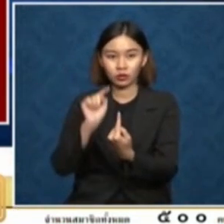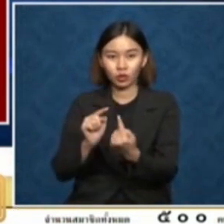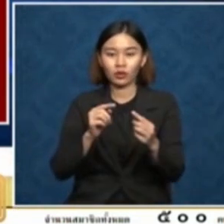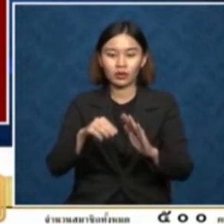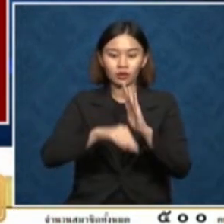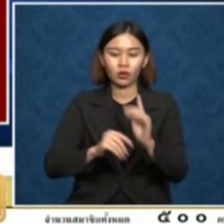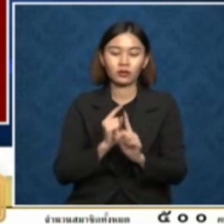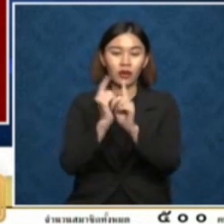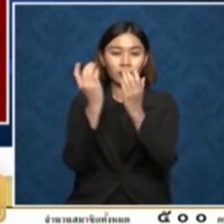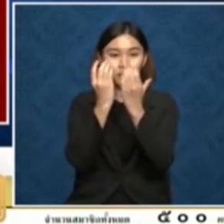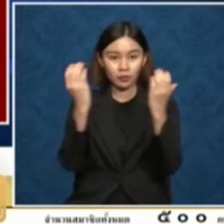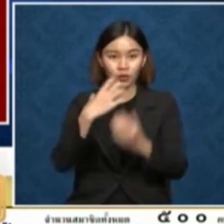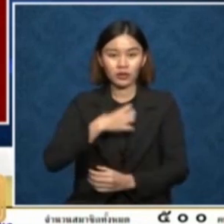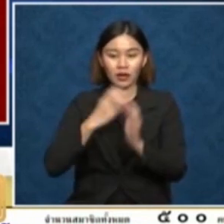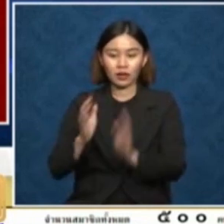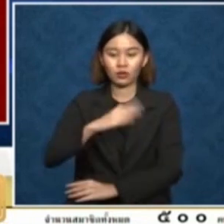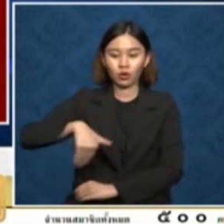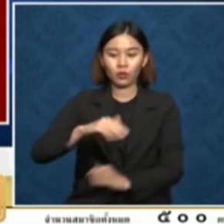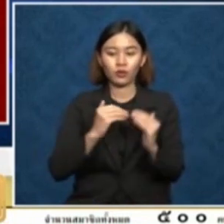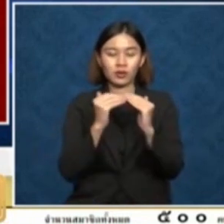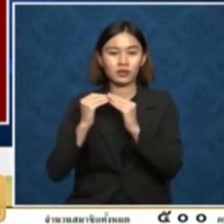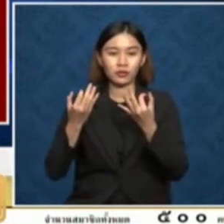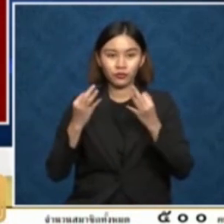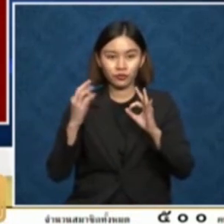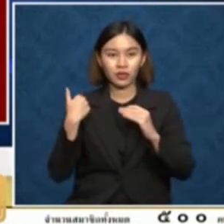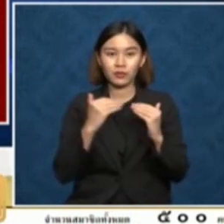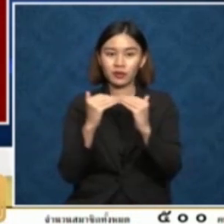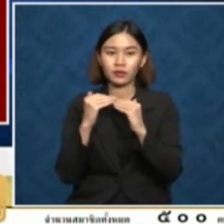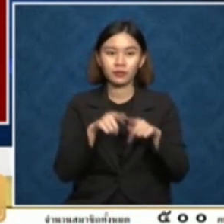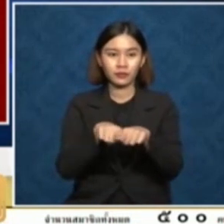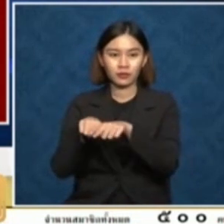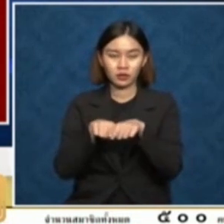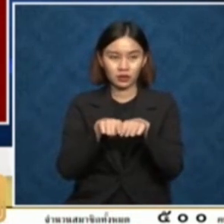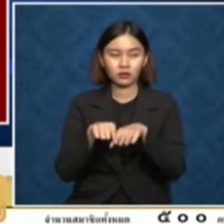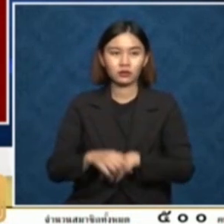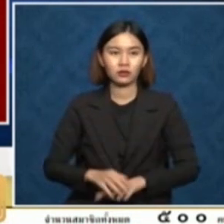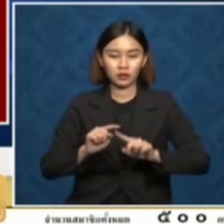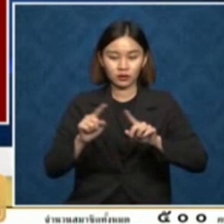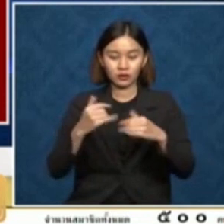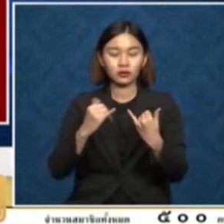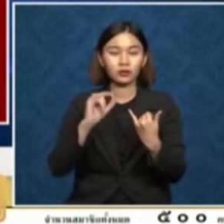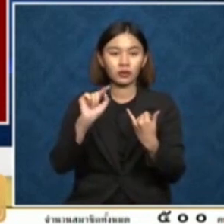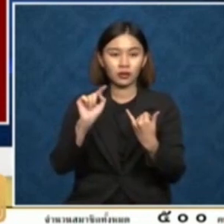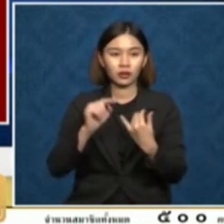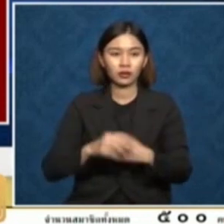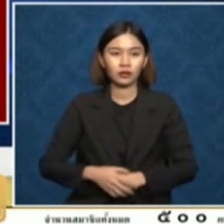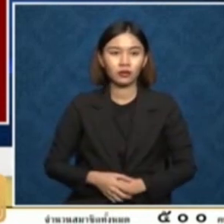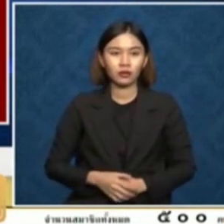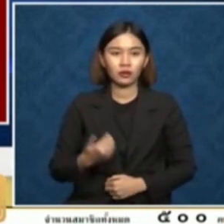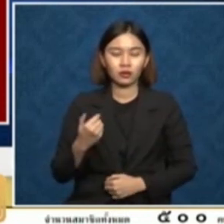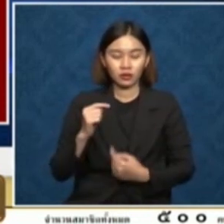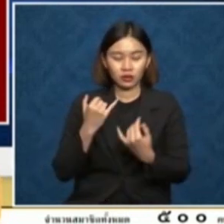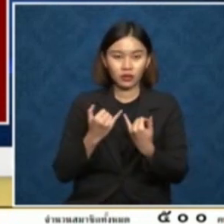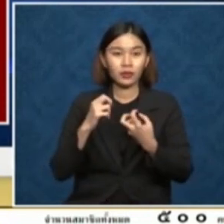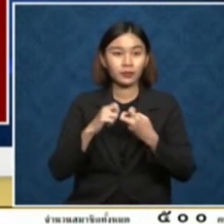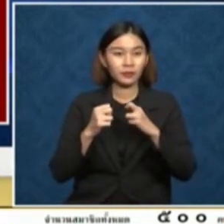ามของผู้มีความหลากหลายทางเพศนั้นผมเห็นว่าเป็นประเด็นที่สำคัญเช่นเดียวกันครับและมีความสอดคล้องกับห